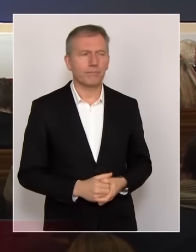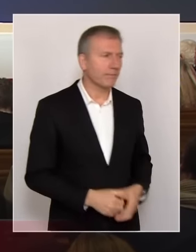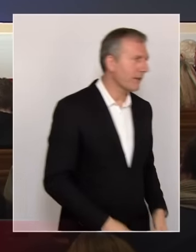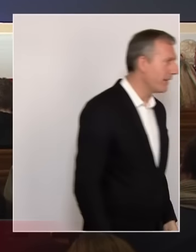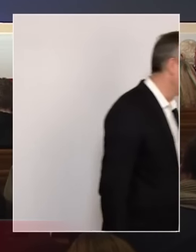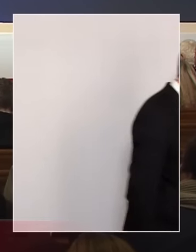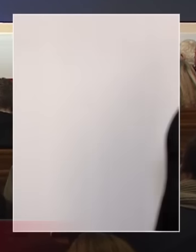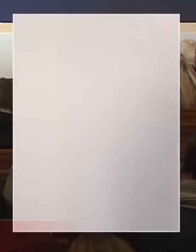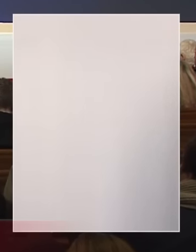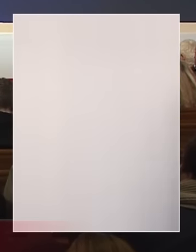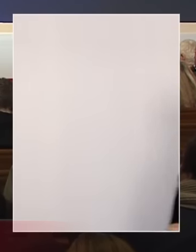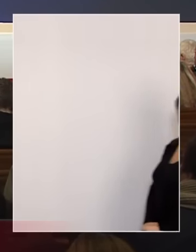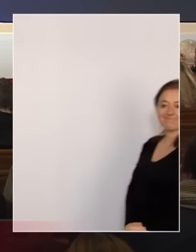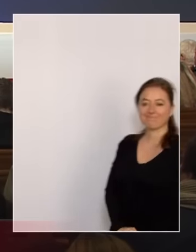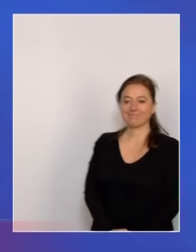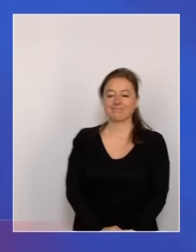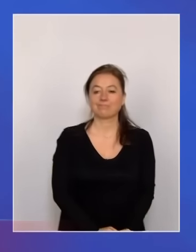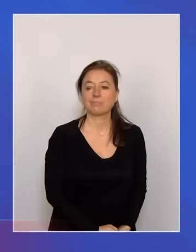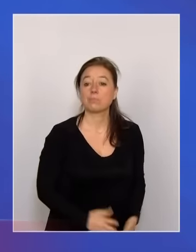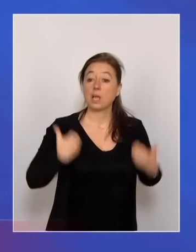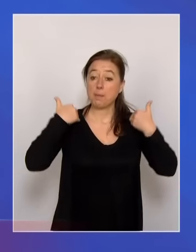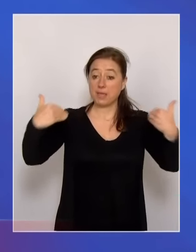mesdames et messieurs j'ai été trop long j'en ai conscience